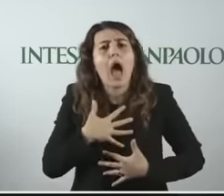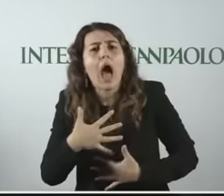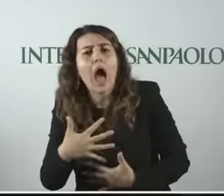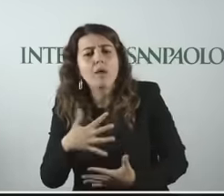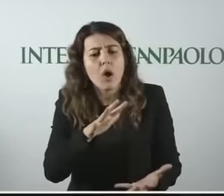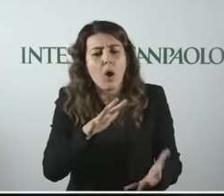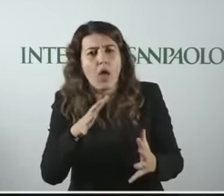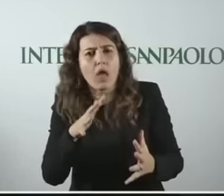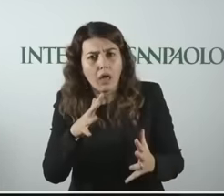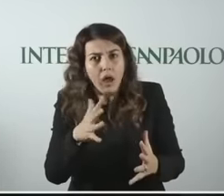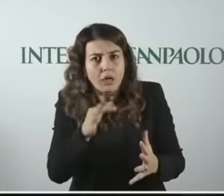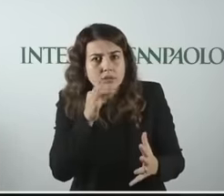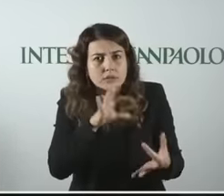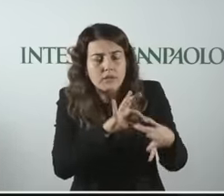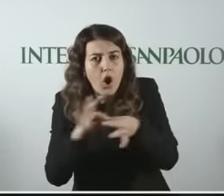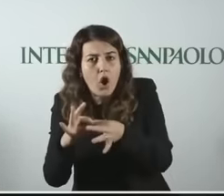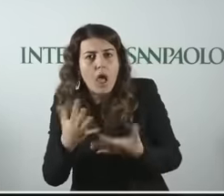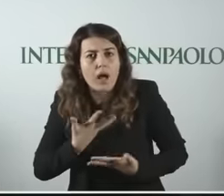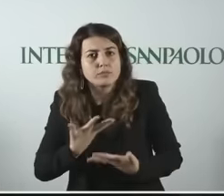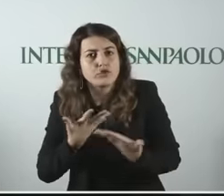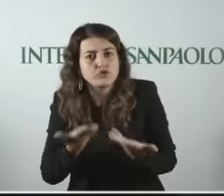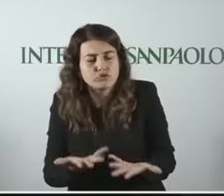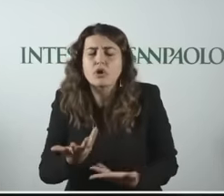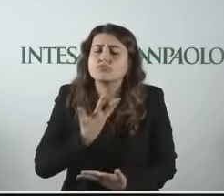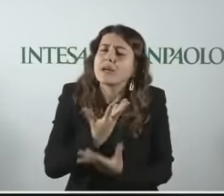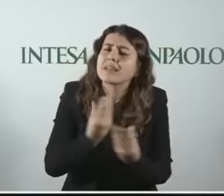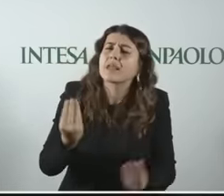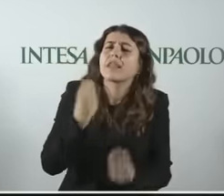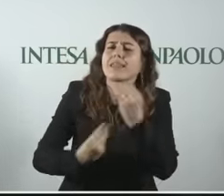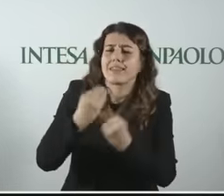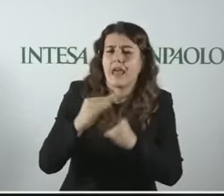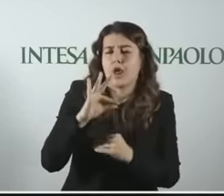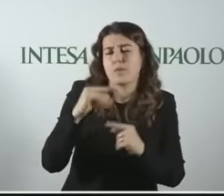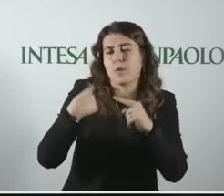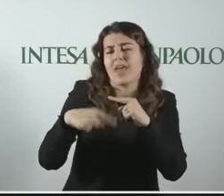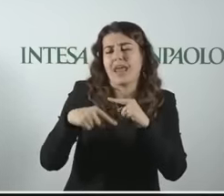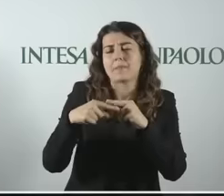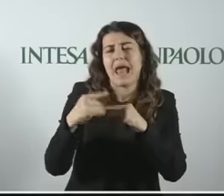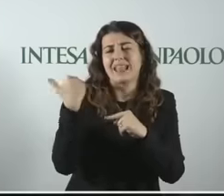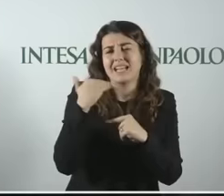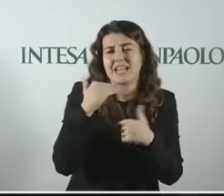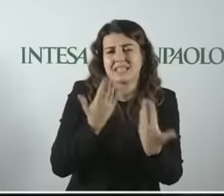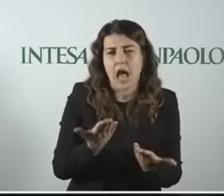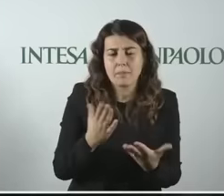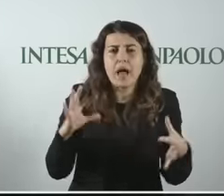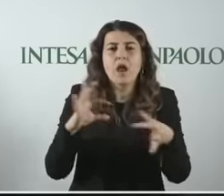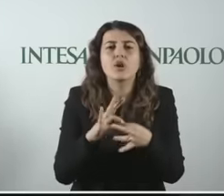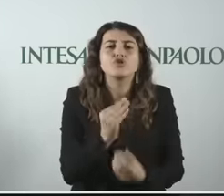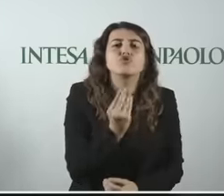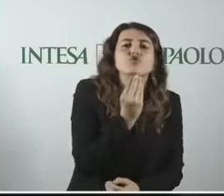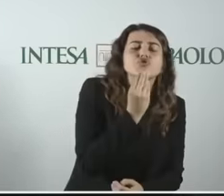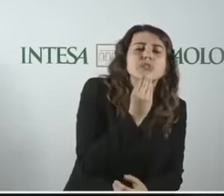così ingiustificato sono arrivate diverse domande alla newsletter di Intesa San Paolo proprio sul rapporto tra cibo